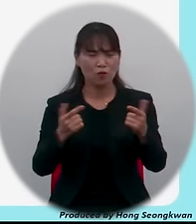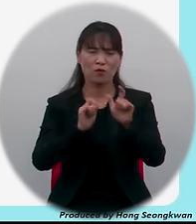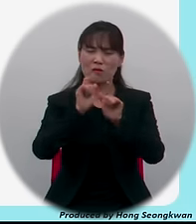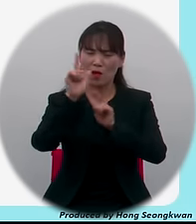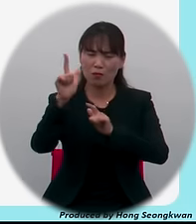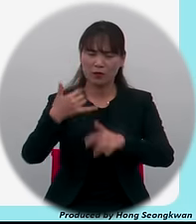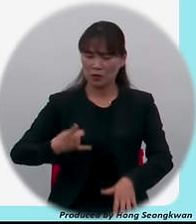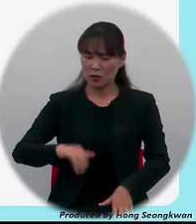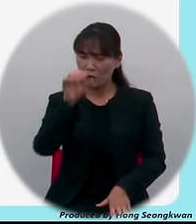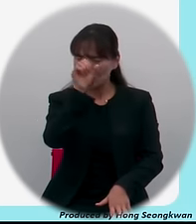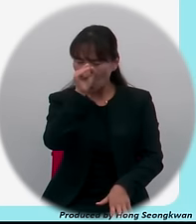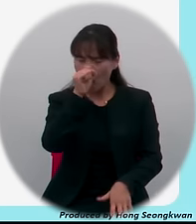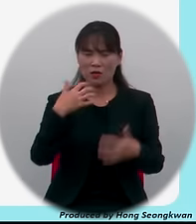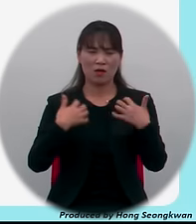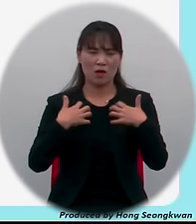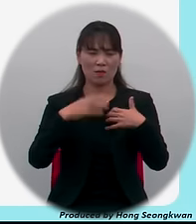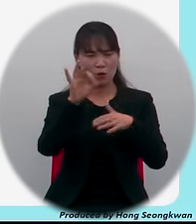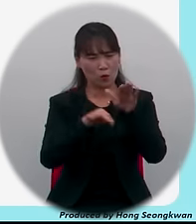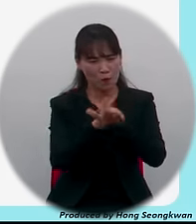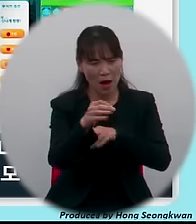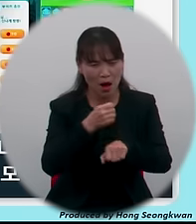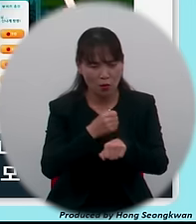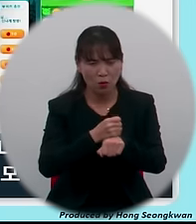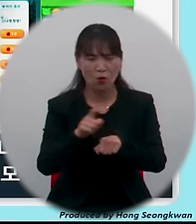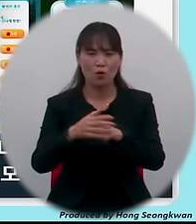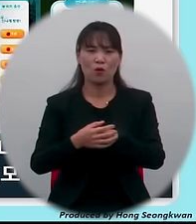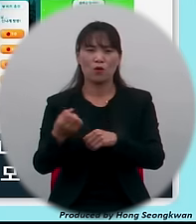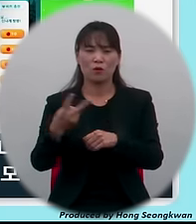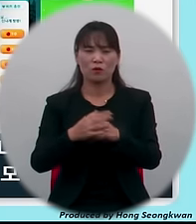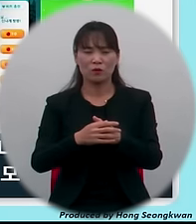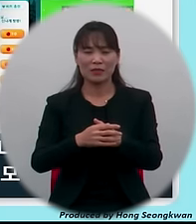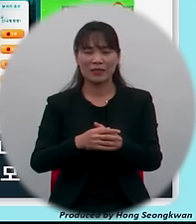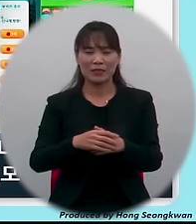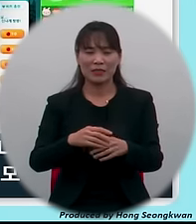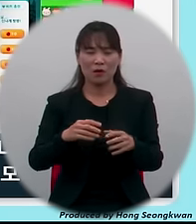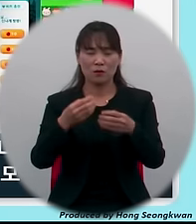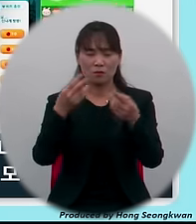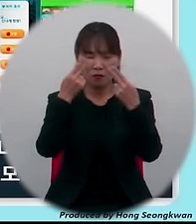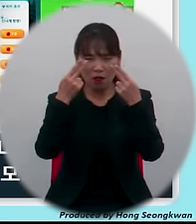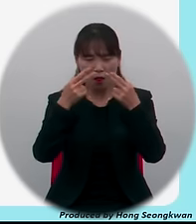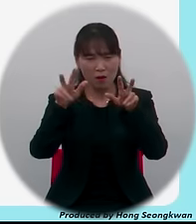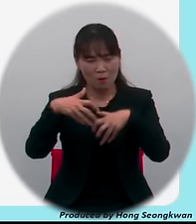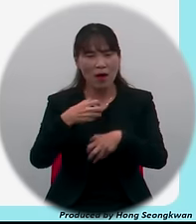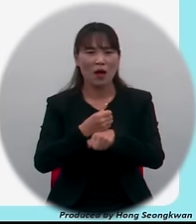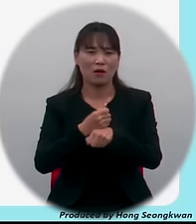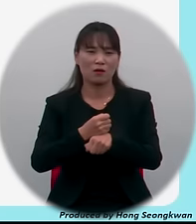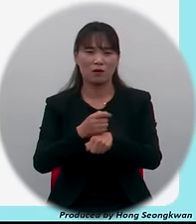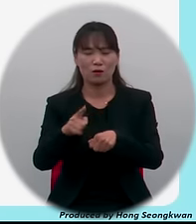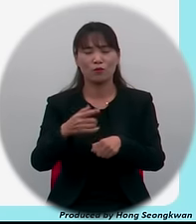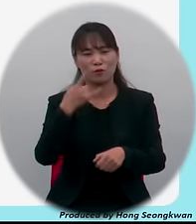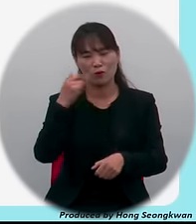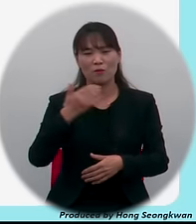현지를 유도하고 사행성 논란의 중심에서 있다라는 것을 우리 부모님들께서 아셔야 되겠죠 혹시